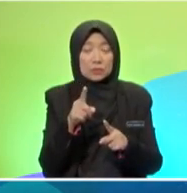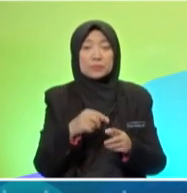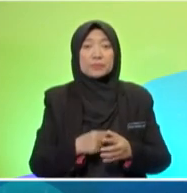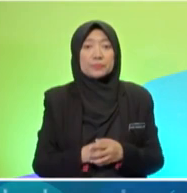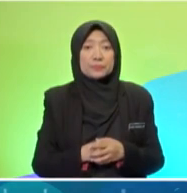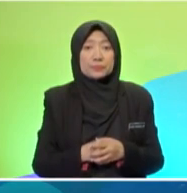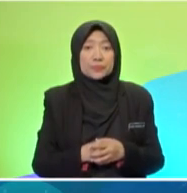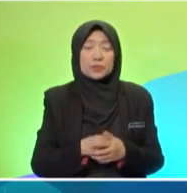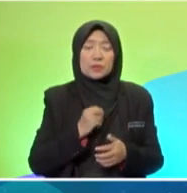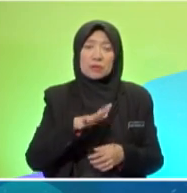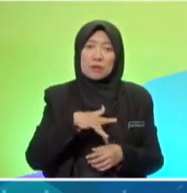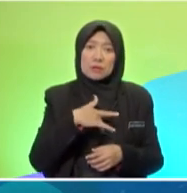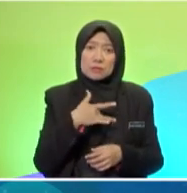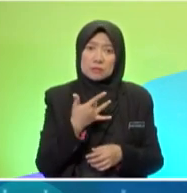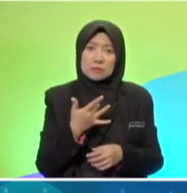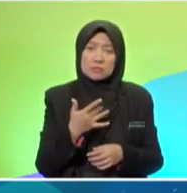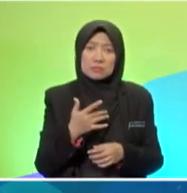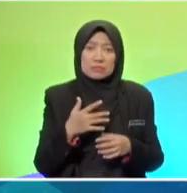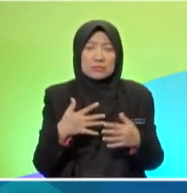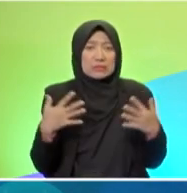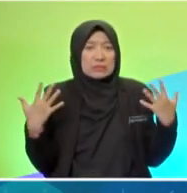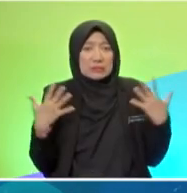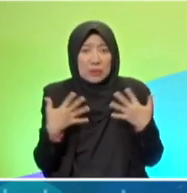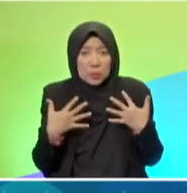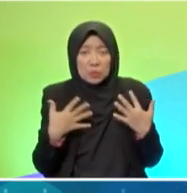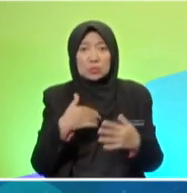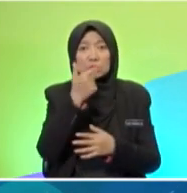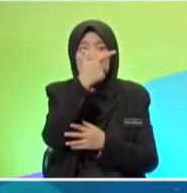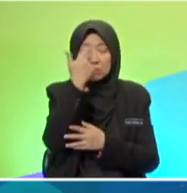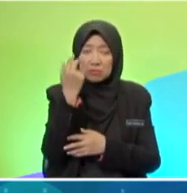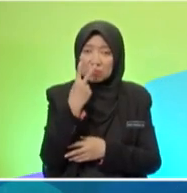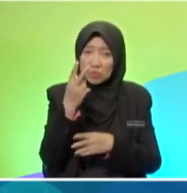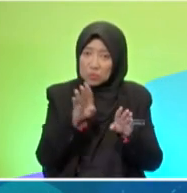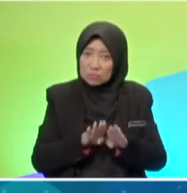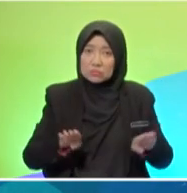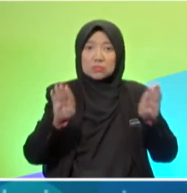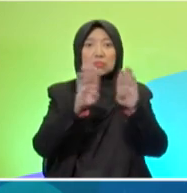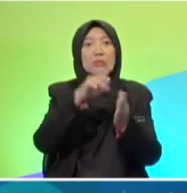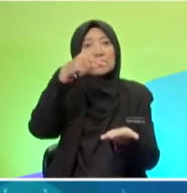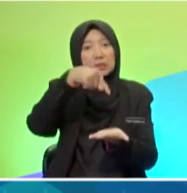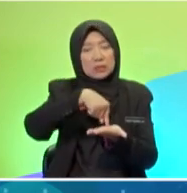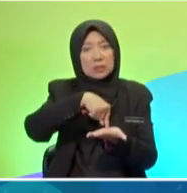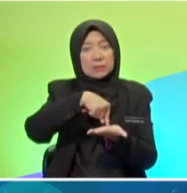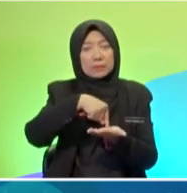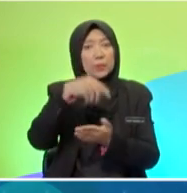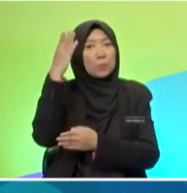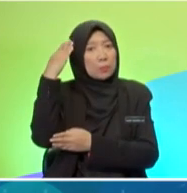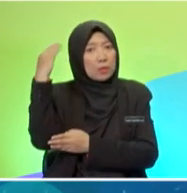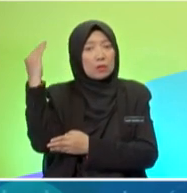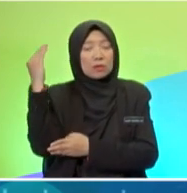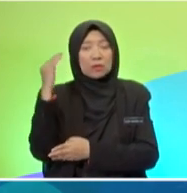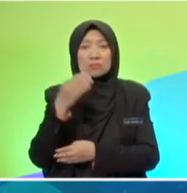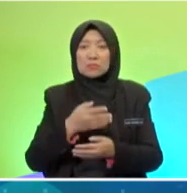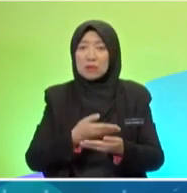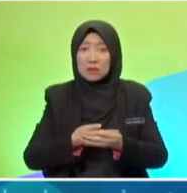Saya merasa sangat takut apabila melihat berita ini bayangkan anak-anak